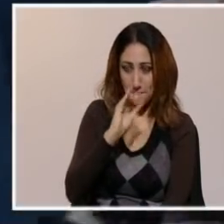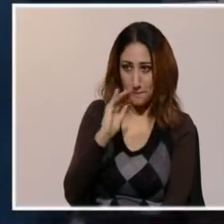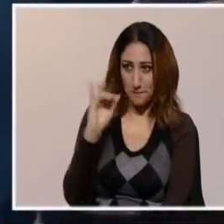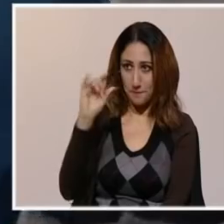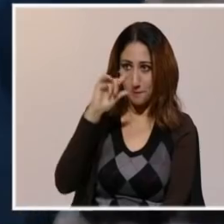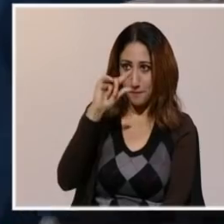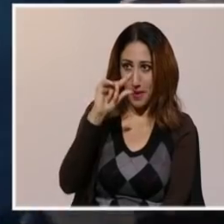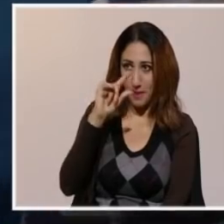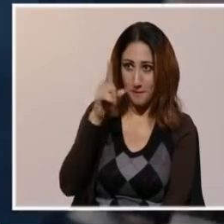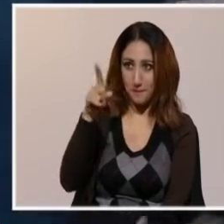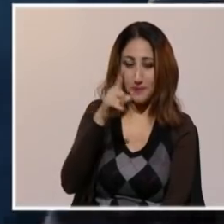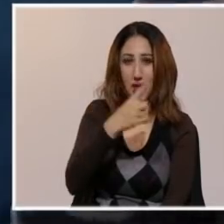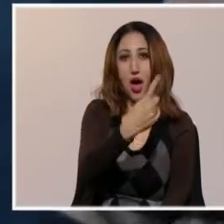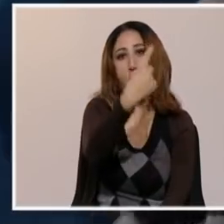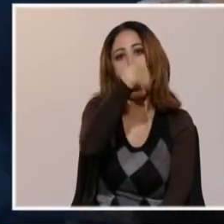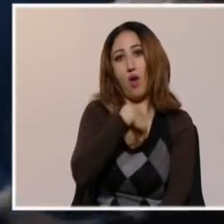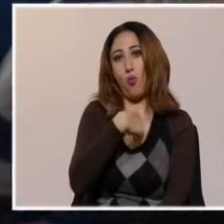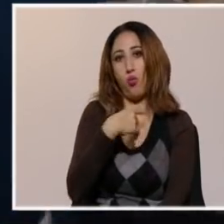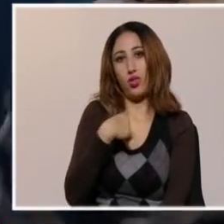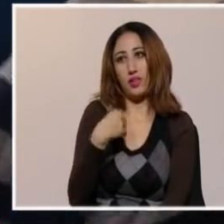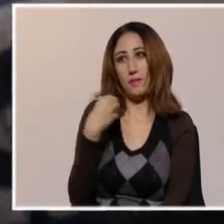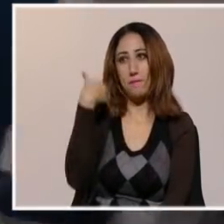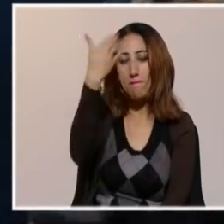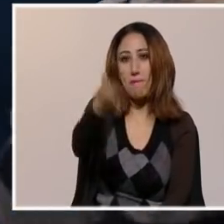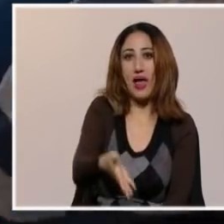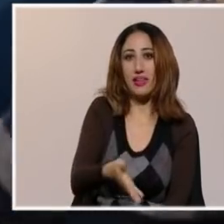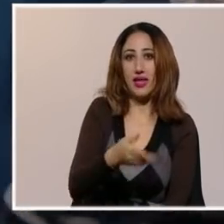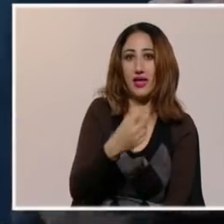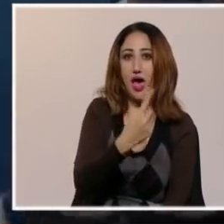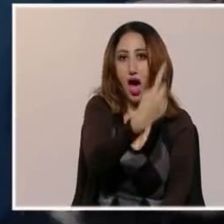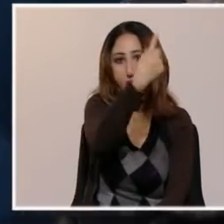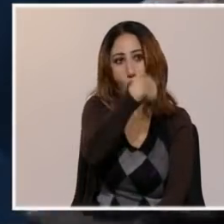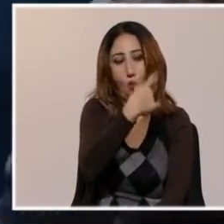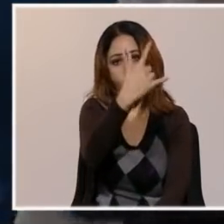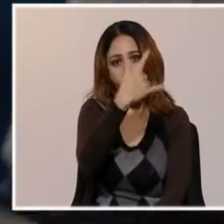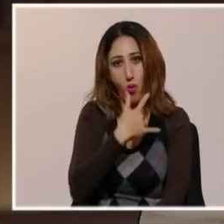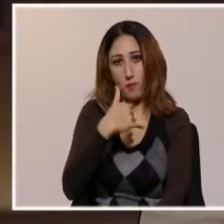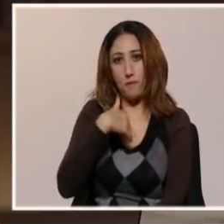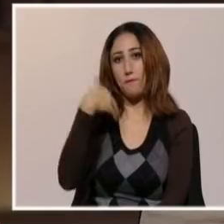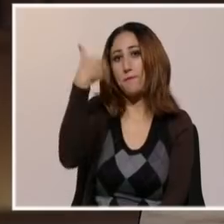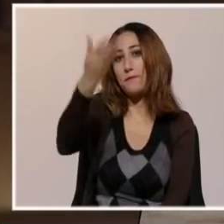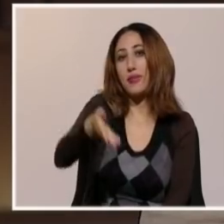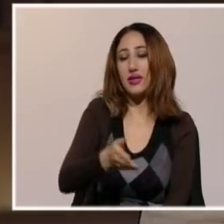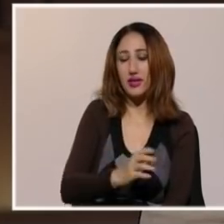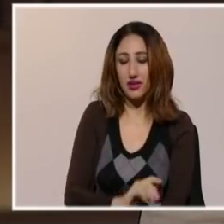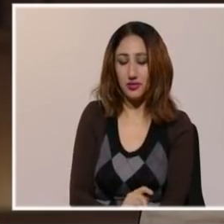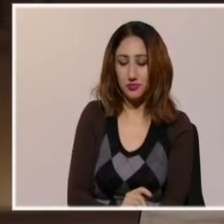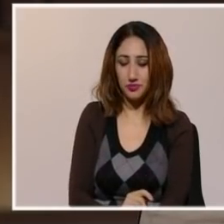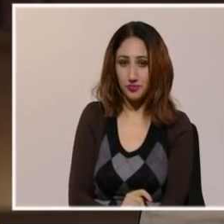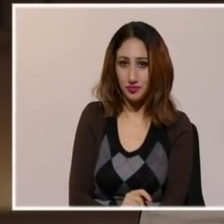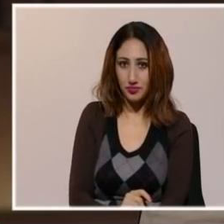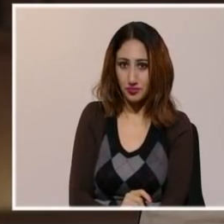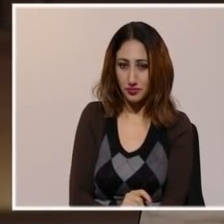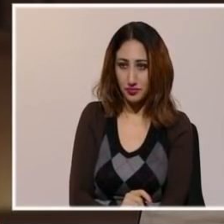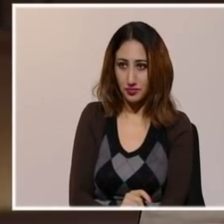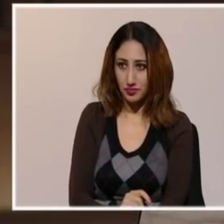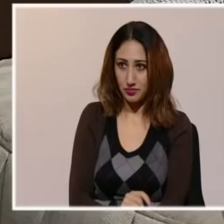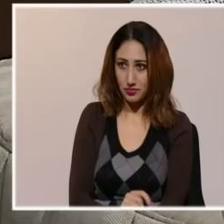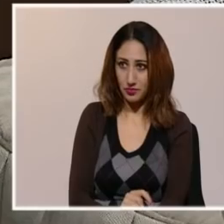لا الاول اول اول انا بعدين كتير. ايه طب ايه اول حاجه لفتت نظرك فيها في دي